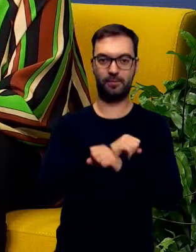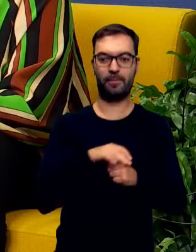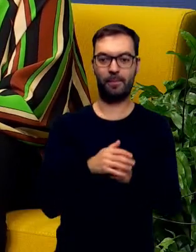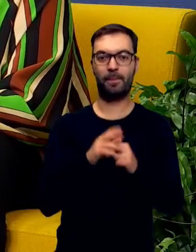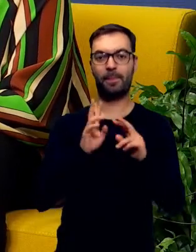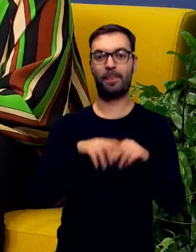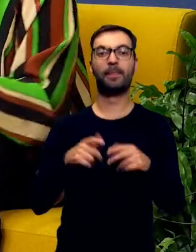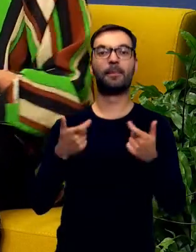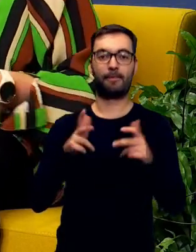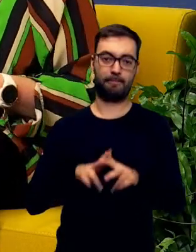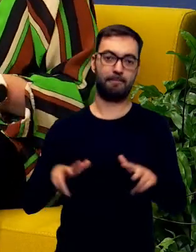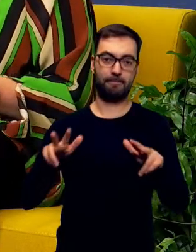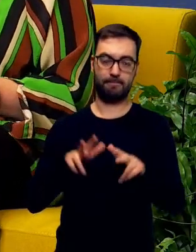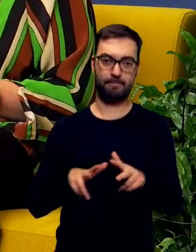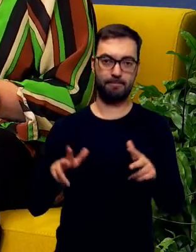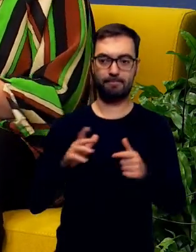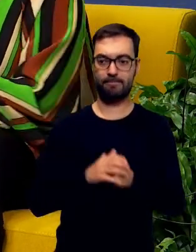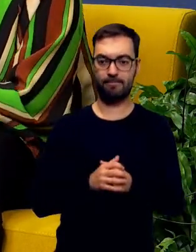a zostają rodziny.